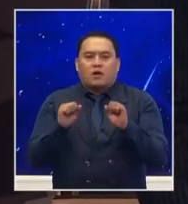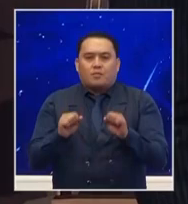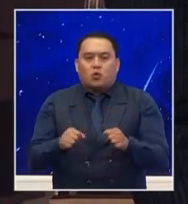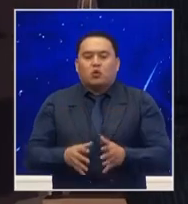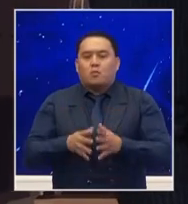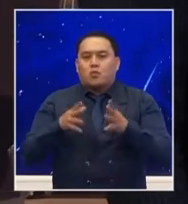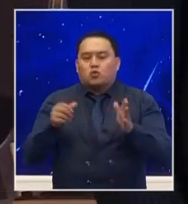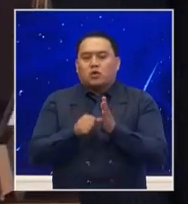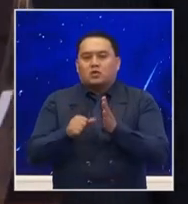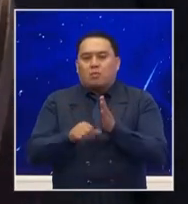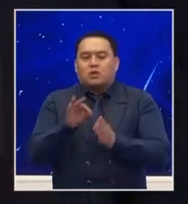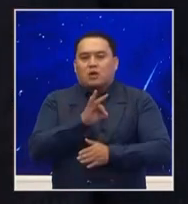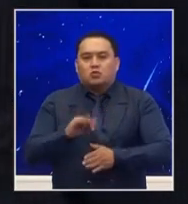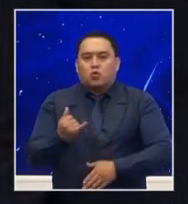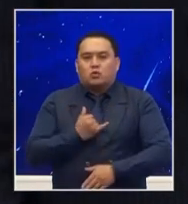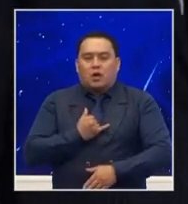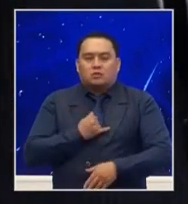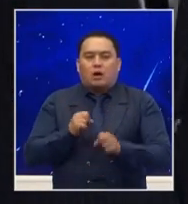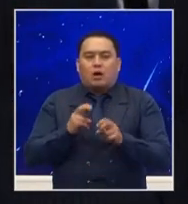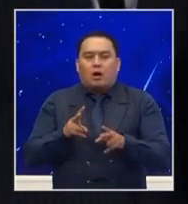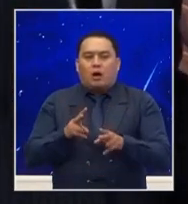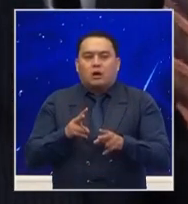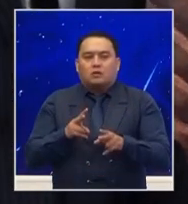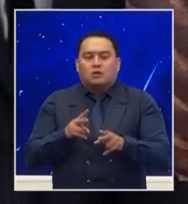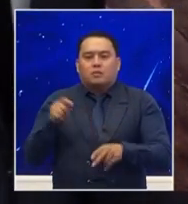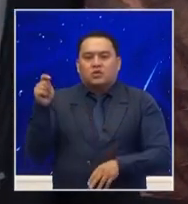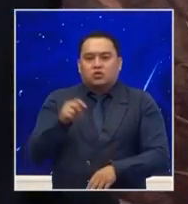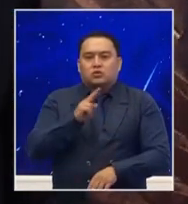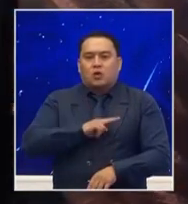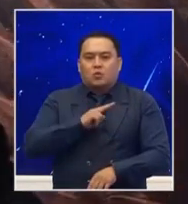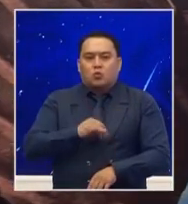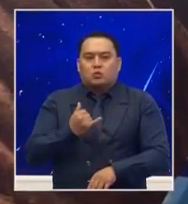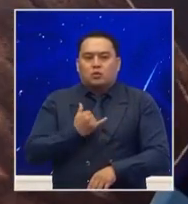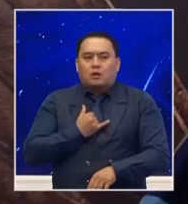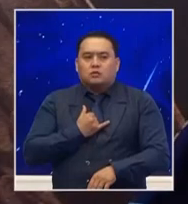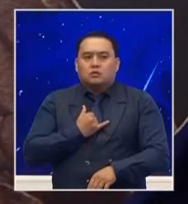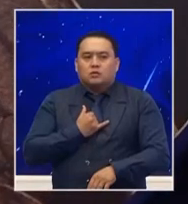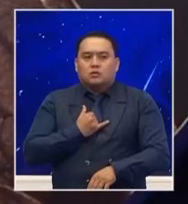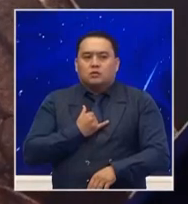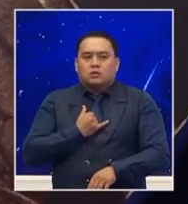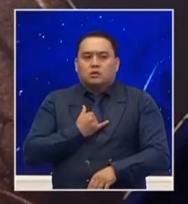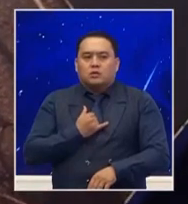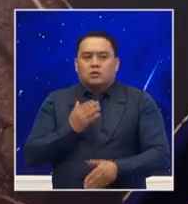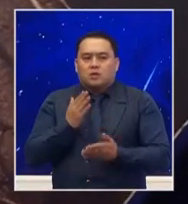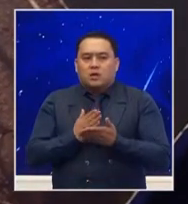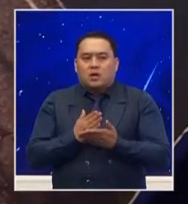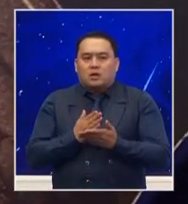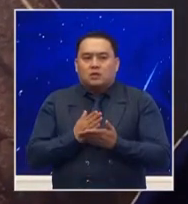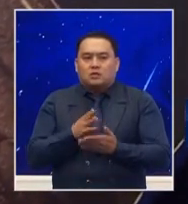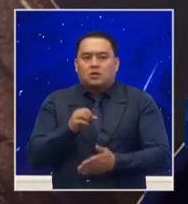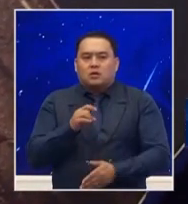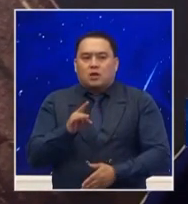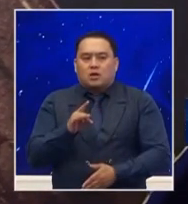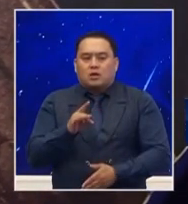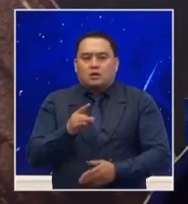больше 60%. У нас изначально, когда пришли на работу, у нас тогда был есть, Хусейн Шалтар учил,